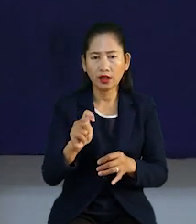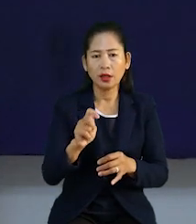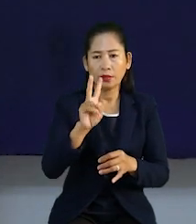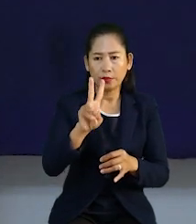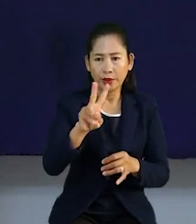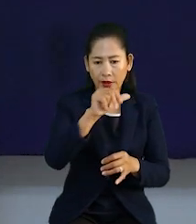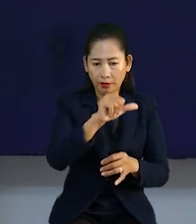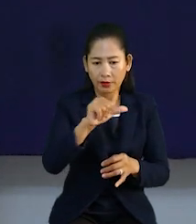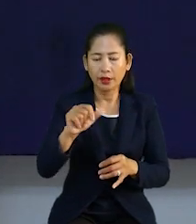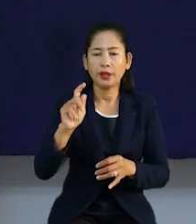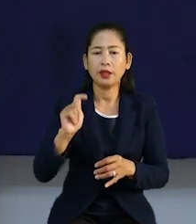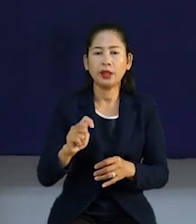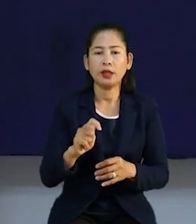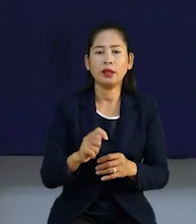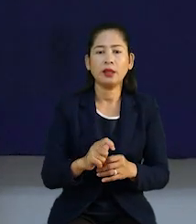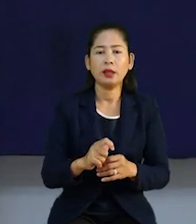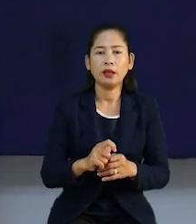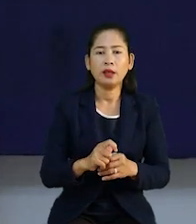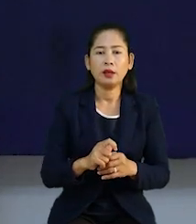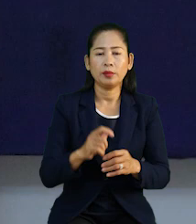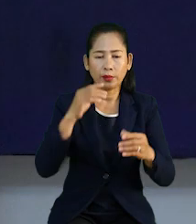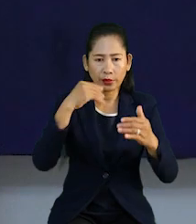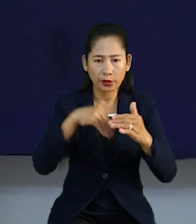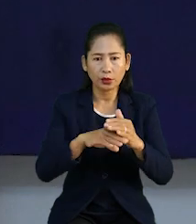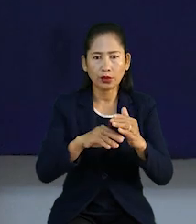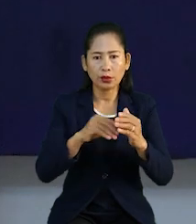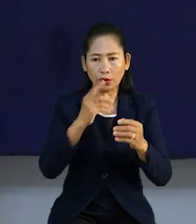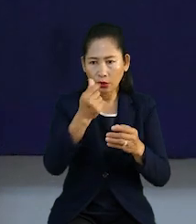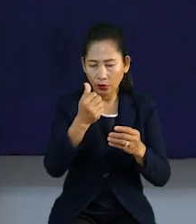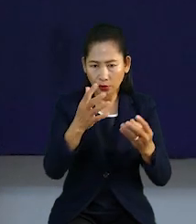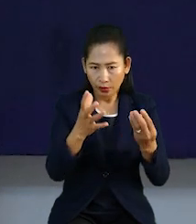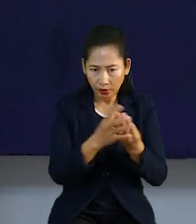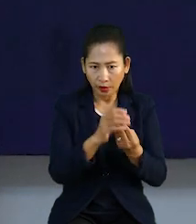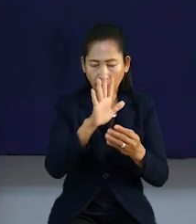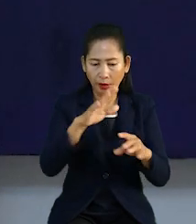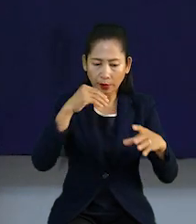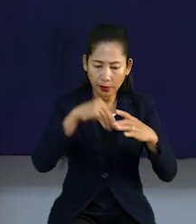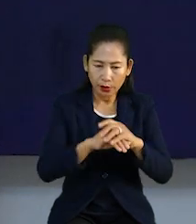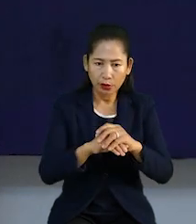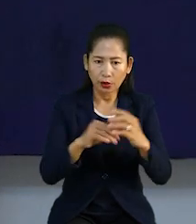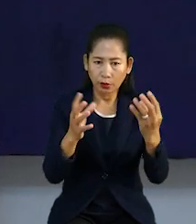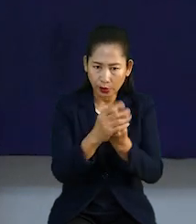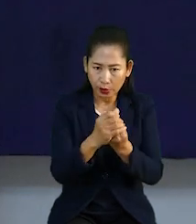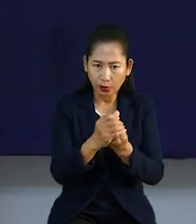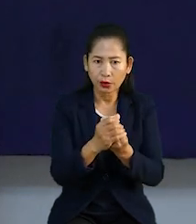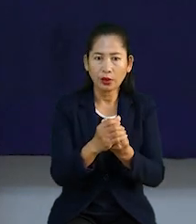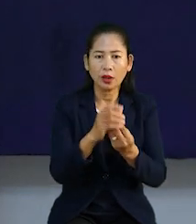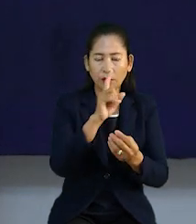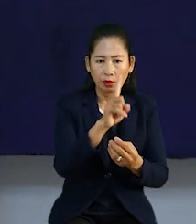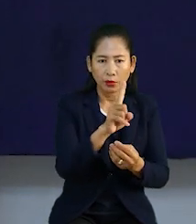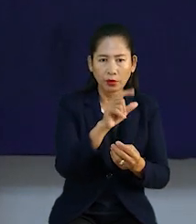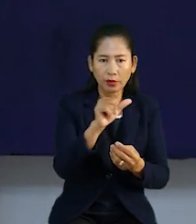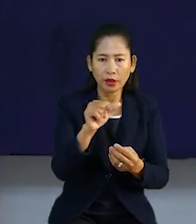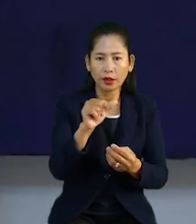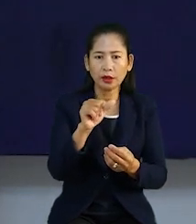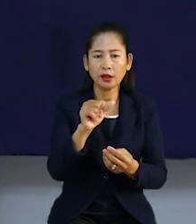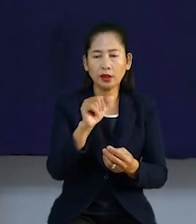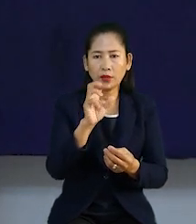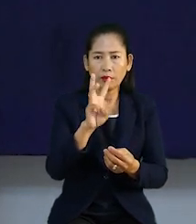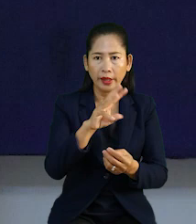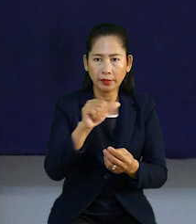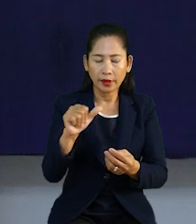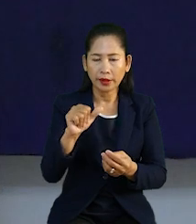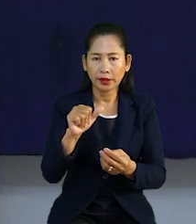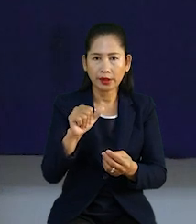Nâng bì mơn riêng. Chà, chẳng dừng bình châu cần đạp rạm tiền rạm. Nì bình châu khăn nền á. Chẳng hơi mùi mơn. Bì